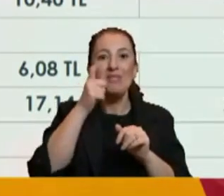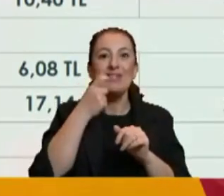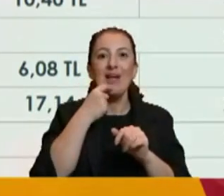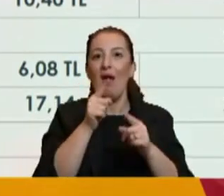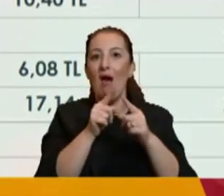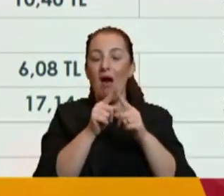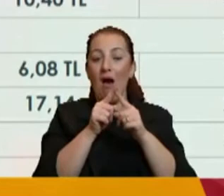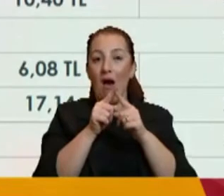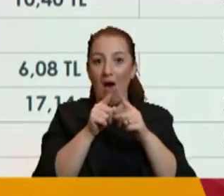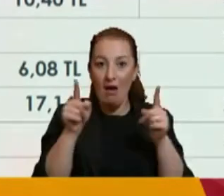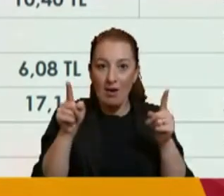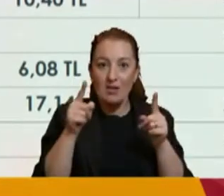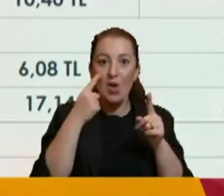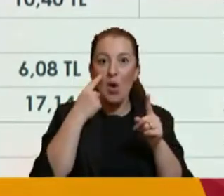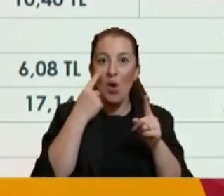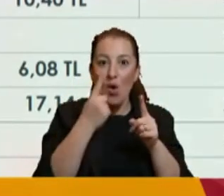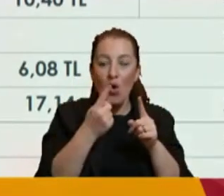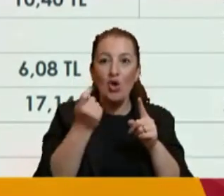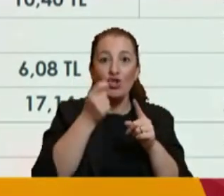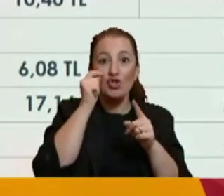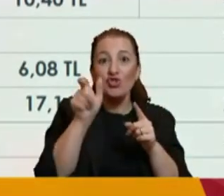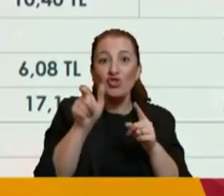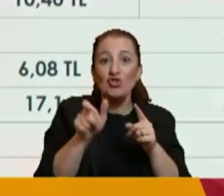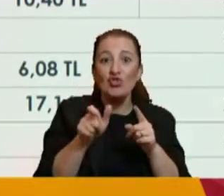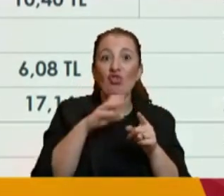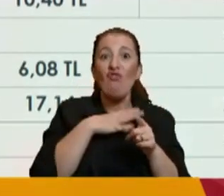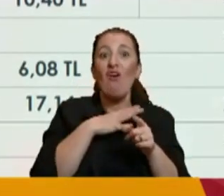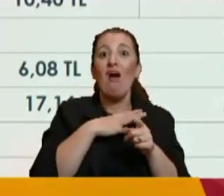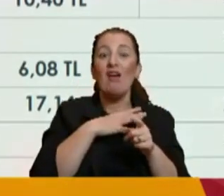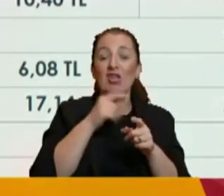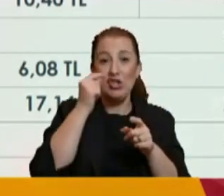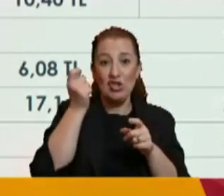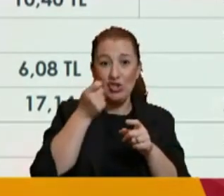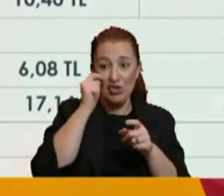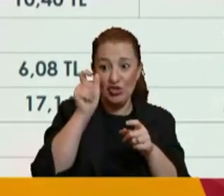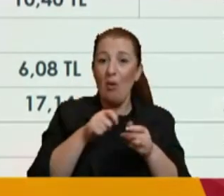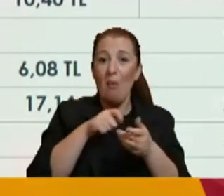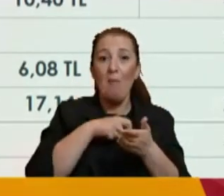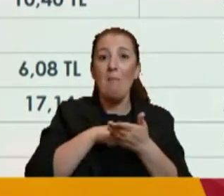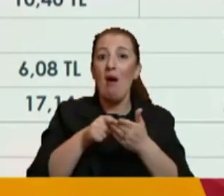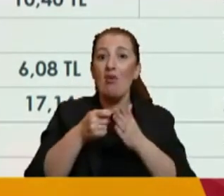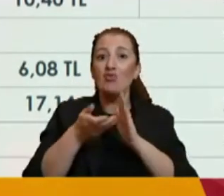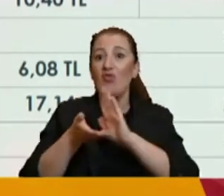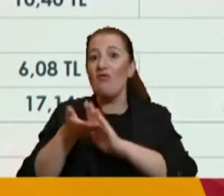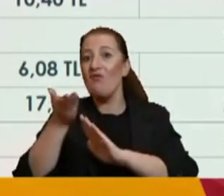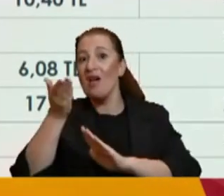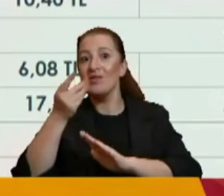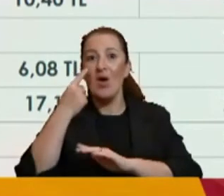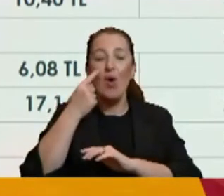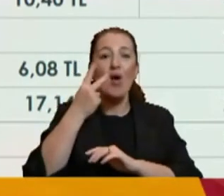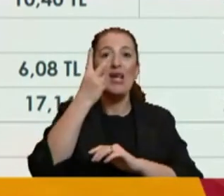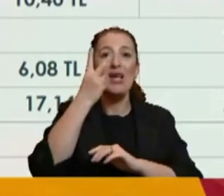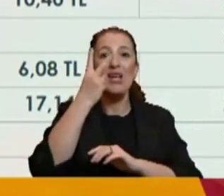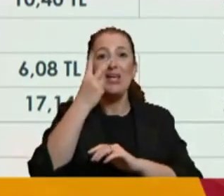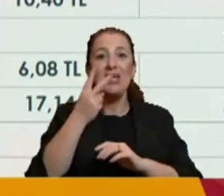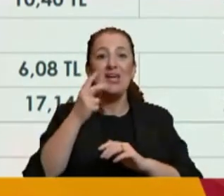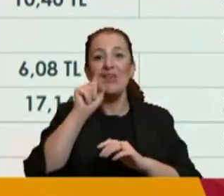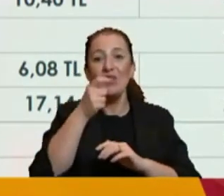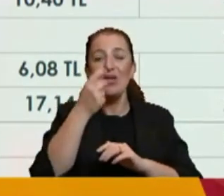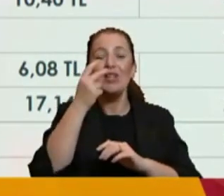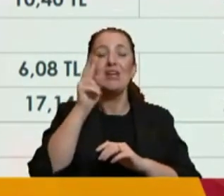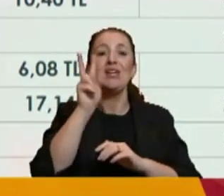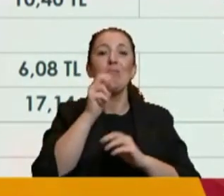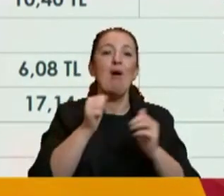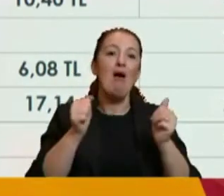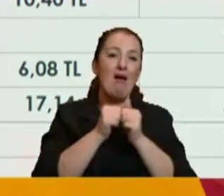arasında işçi kullanıyoruz değil mi işimiz var işçi maaşı ne kadar artmış 2.20 kat 2.20